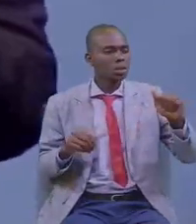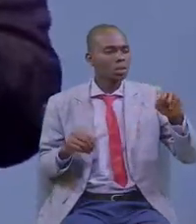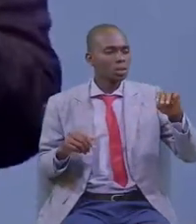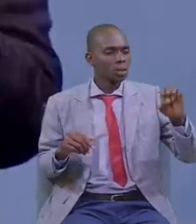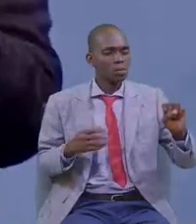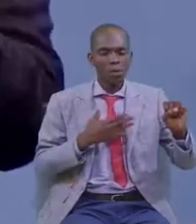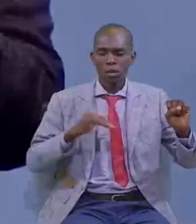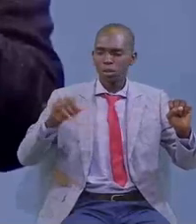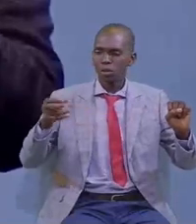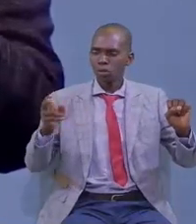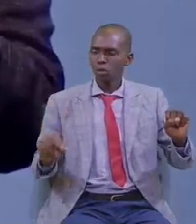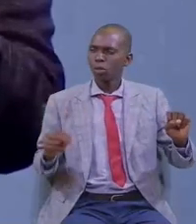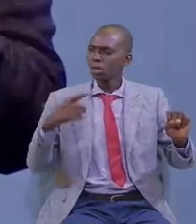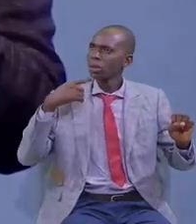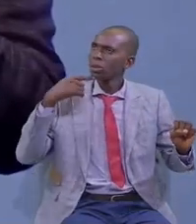Seigneur, permets-nous.